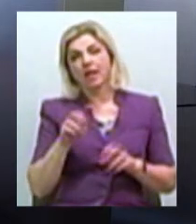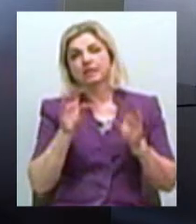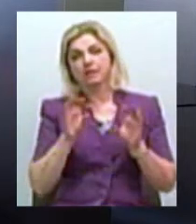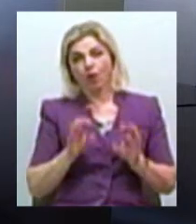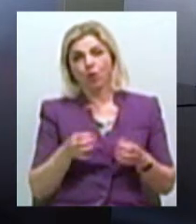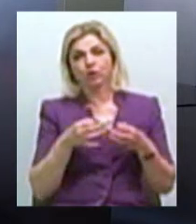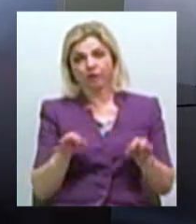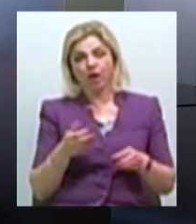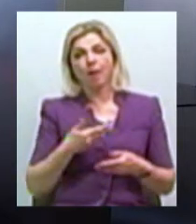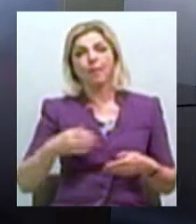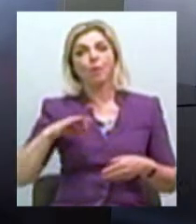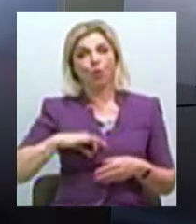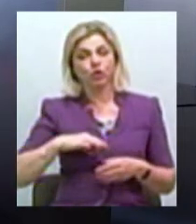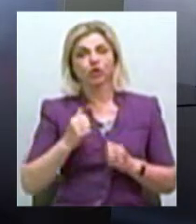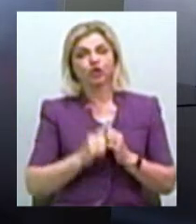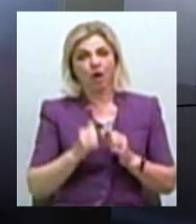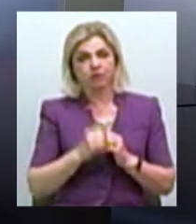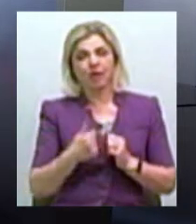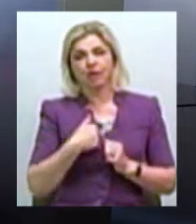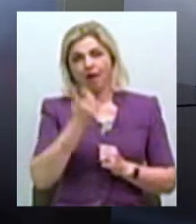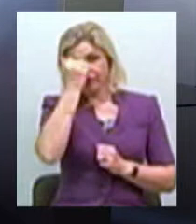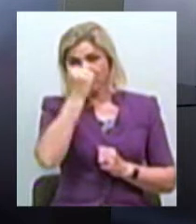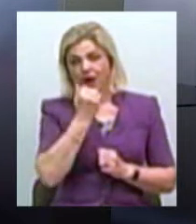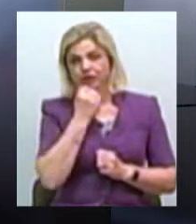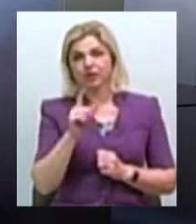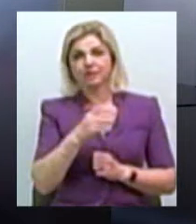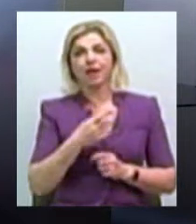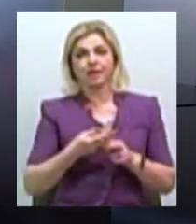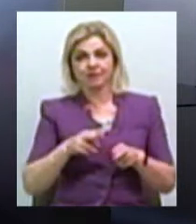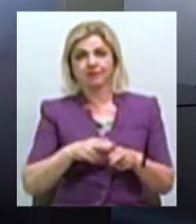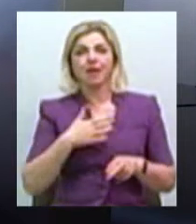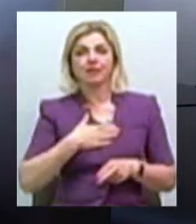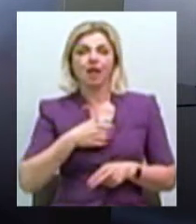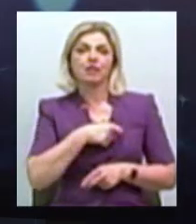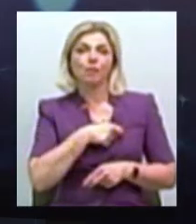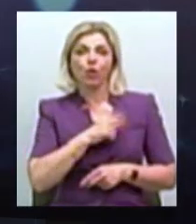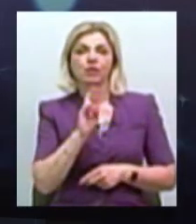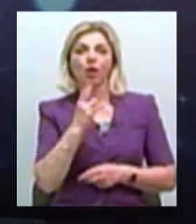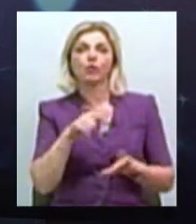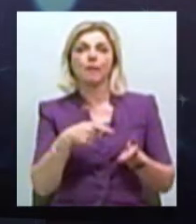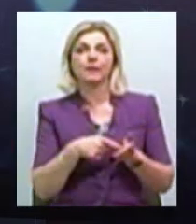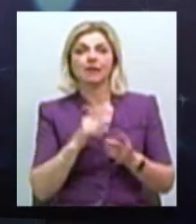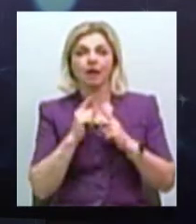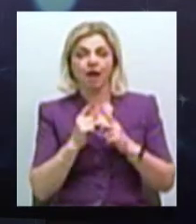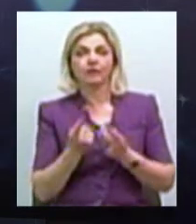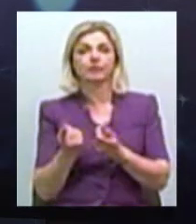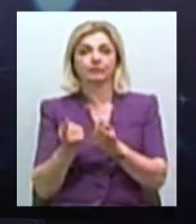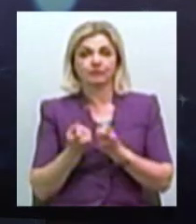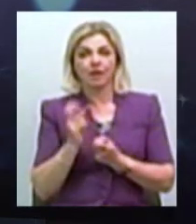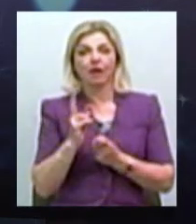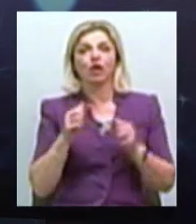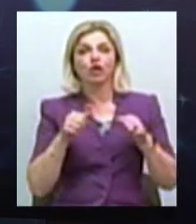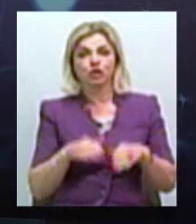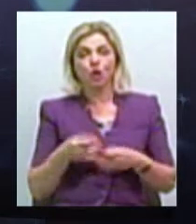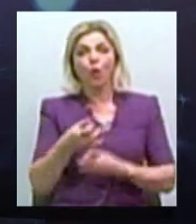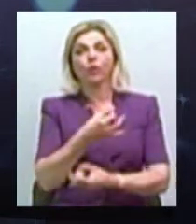ми цим користуємось. Дуже часто, я дуже вдячна за це нашим депутатам Миколаївської міської ради, ми залучаємо до вирішення колективних